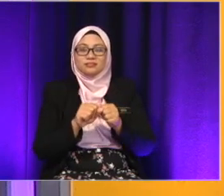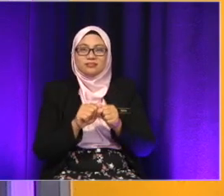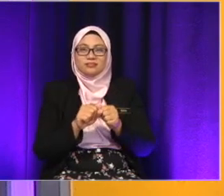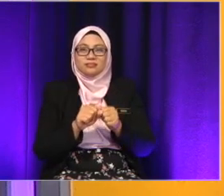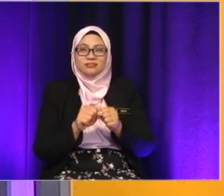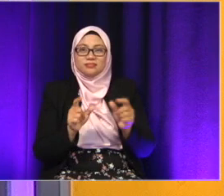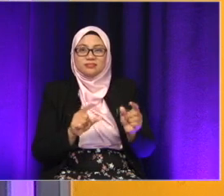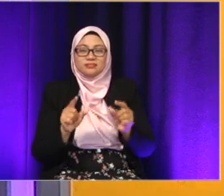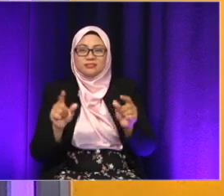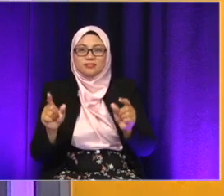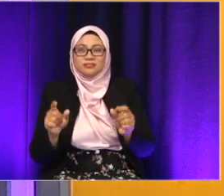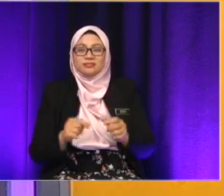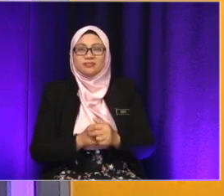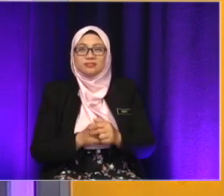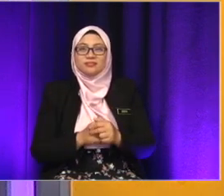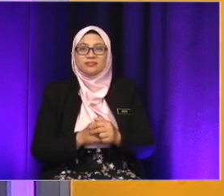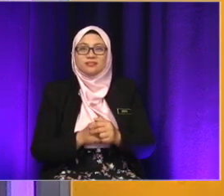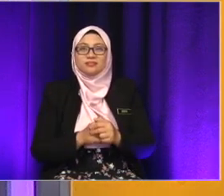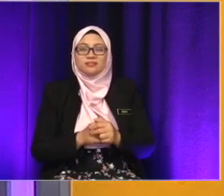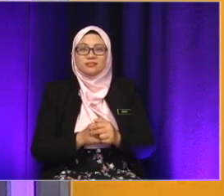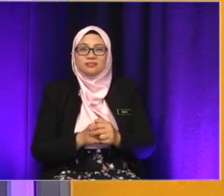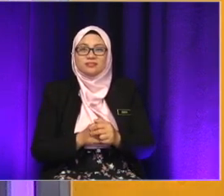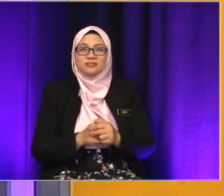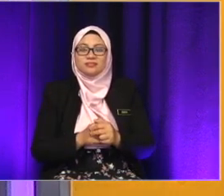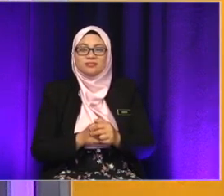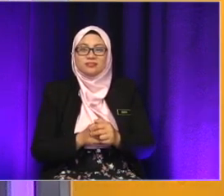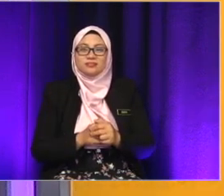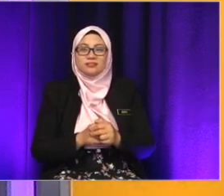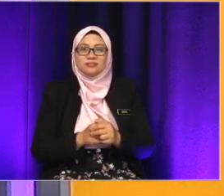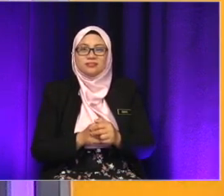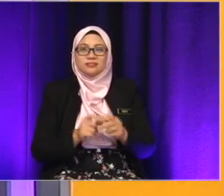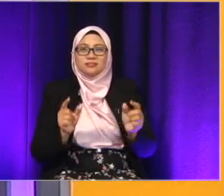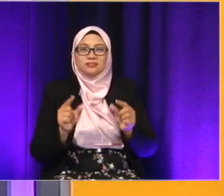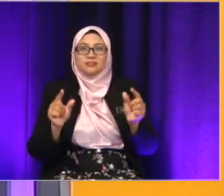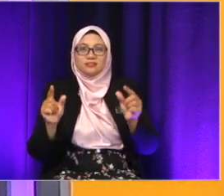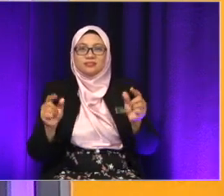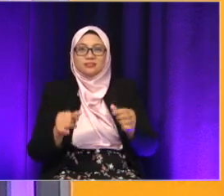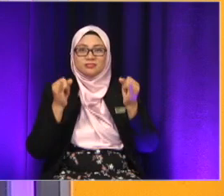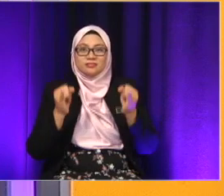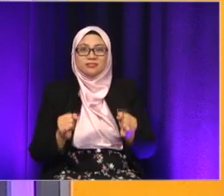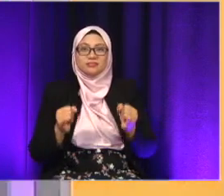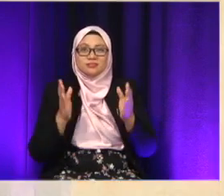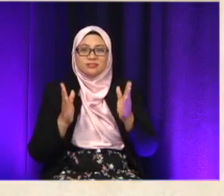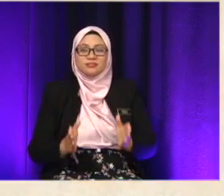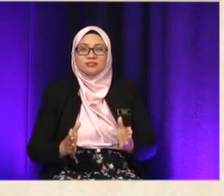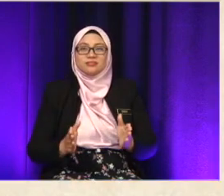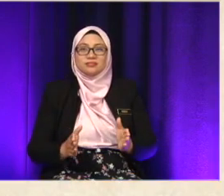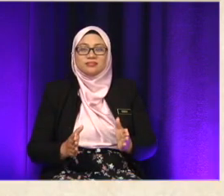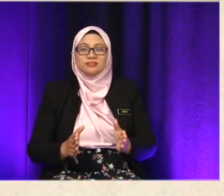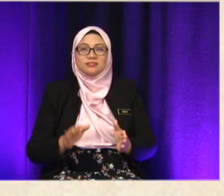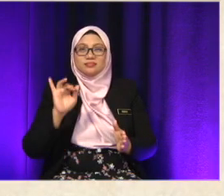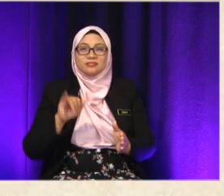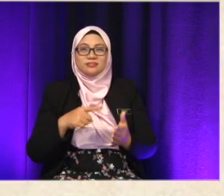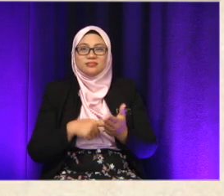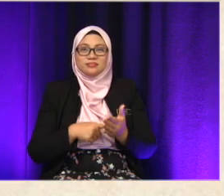gerakkan insani. Okey. Yang kata gerakkan tindakan insani, yang ni dia. Yang ni insani tu. Sebab dia ada